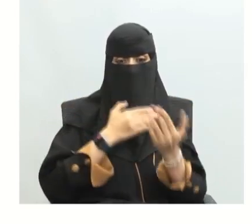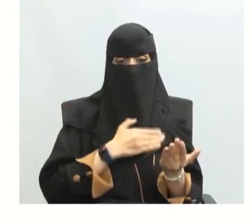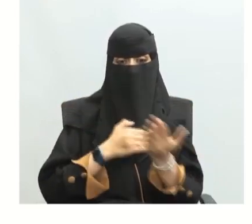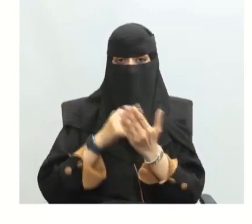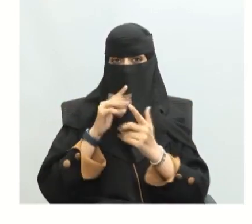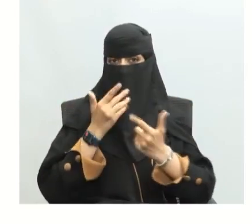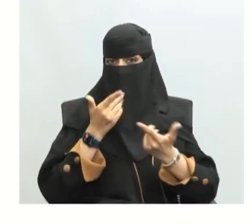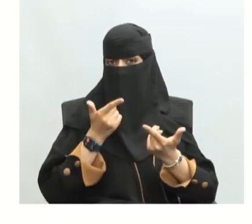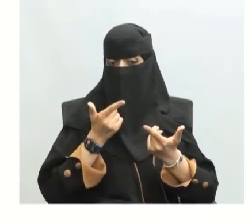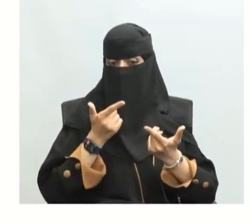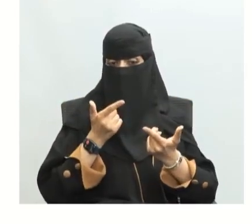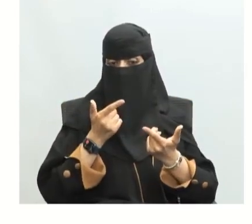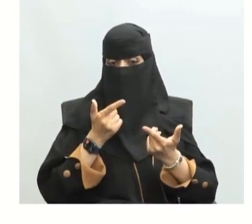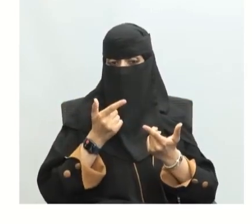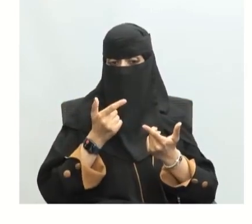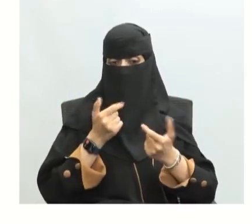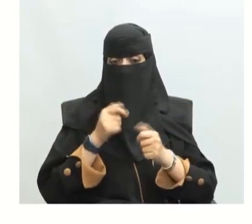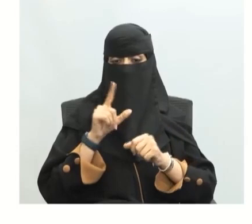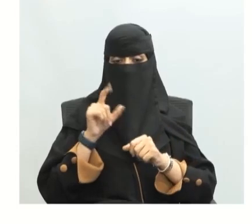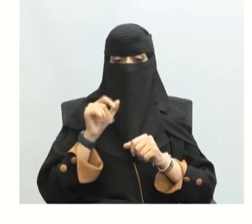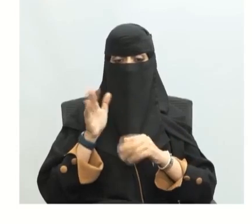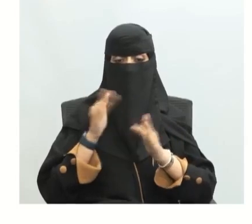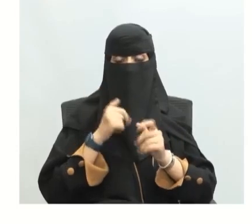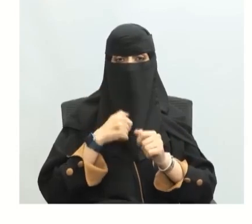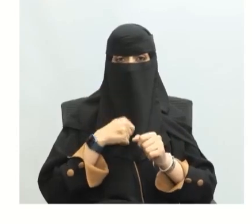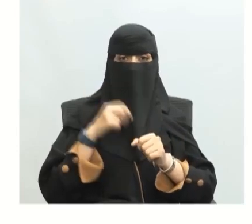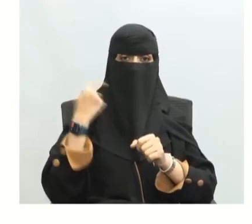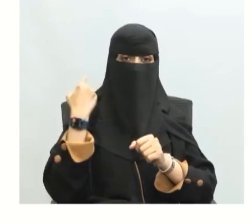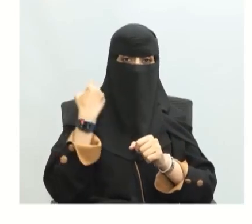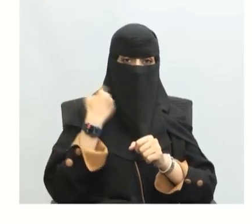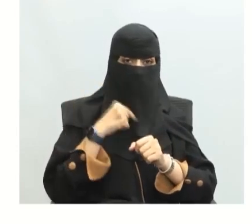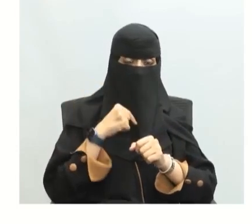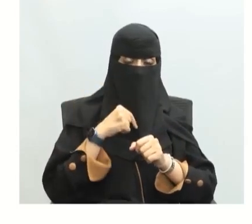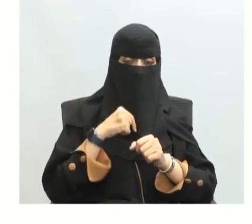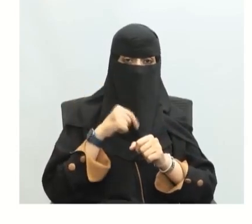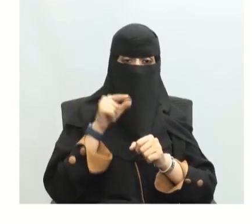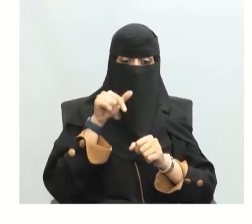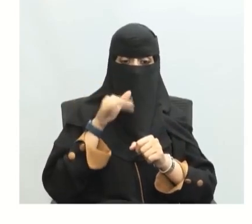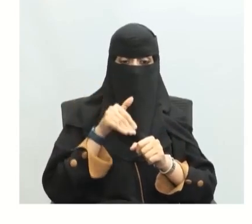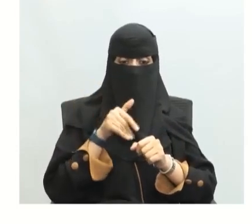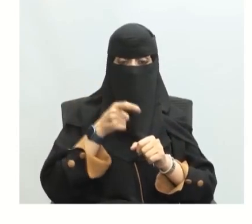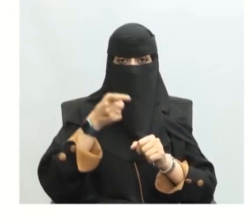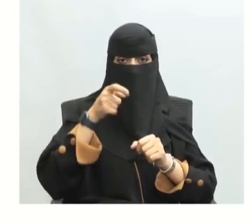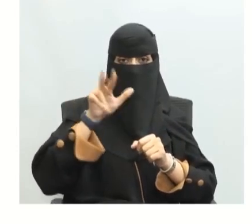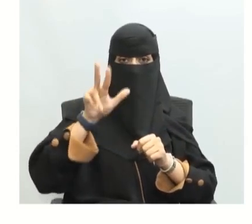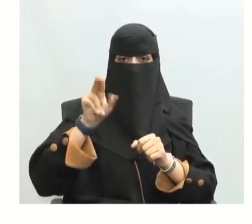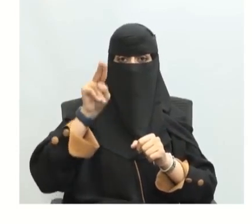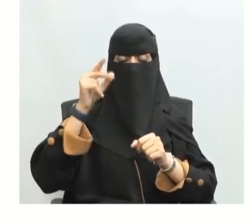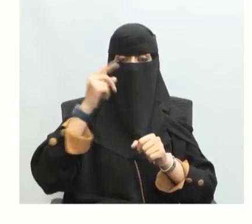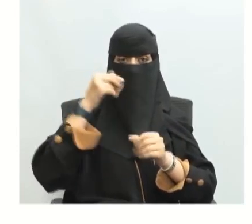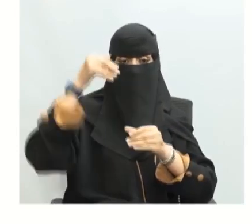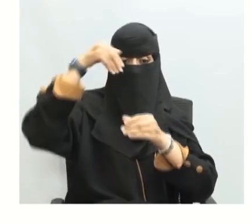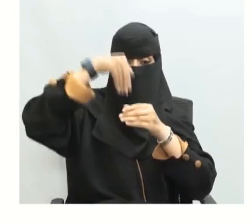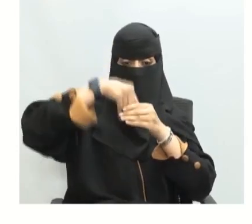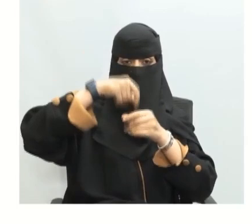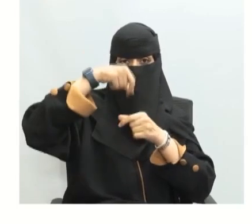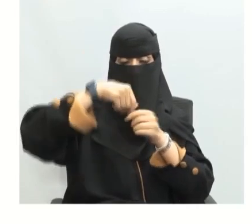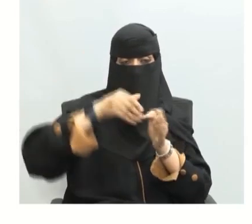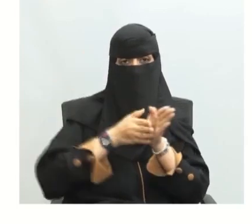على رائعين تدل على تحريم التطرف والغلو